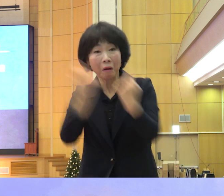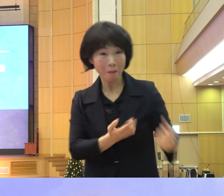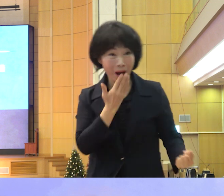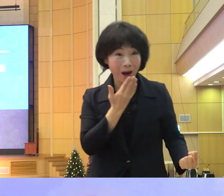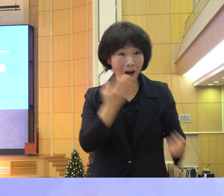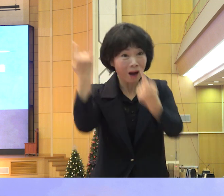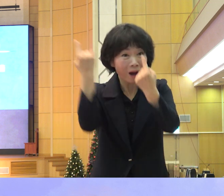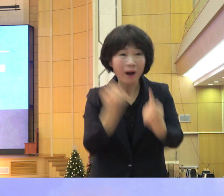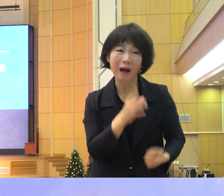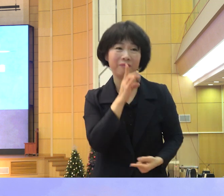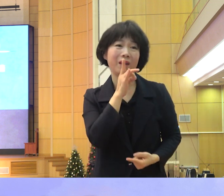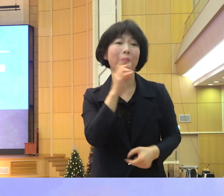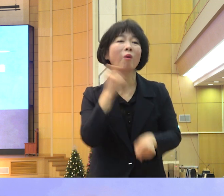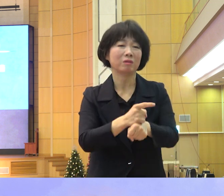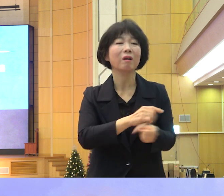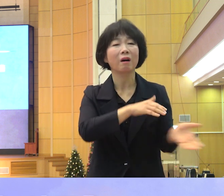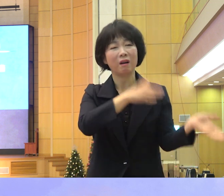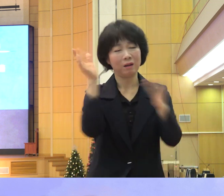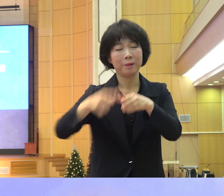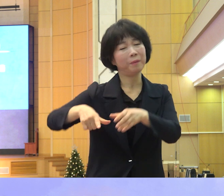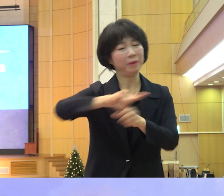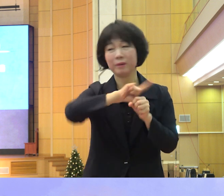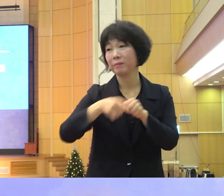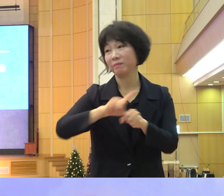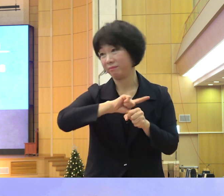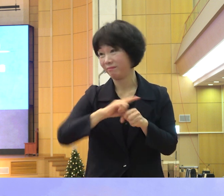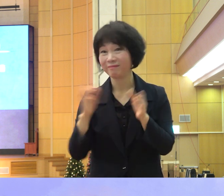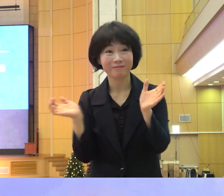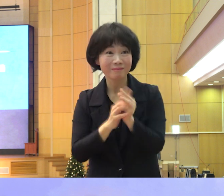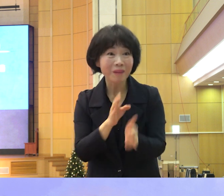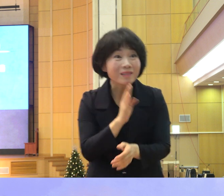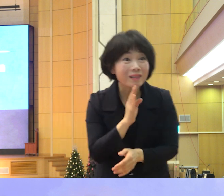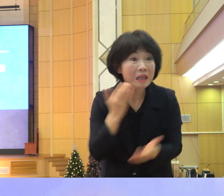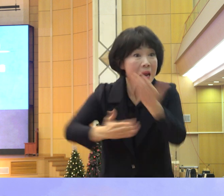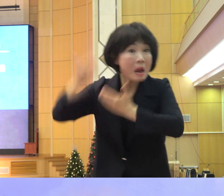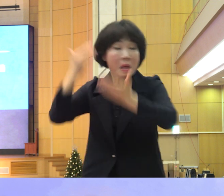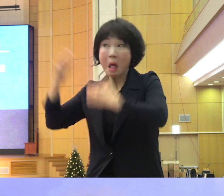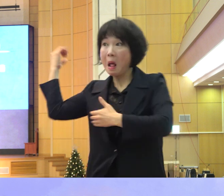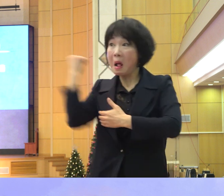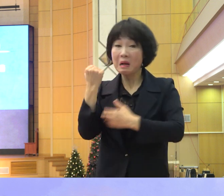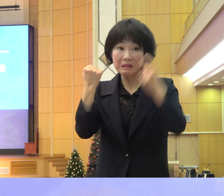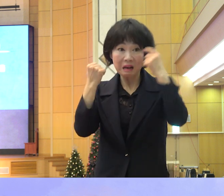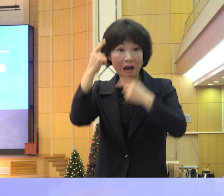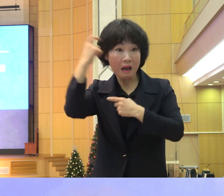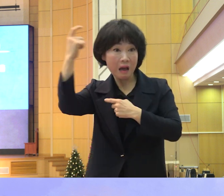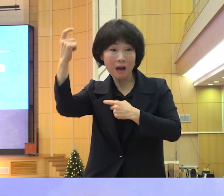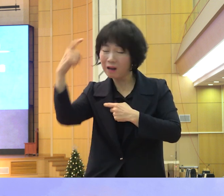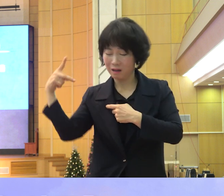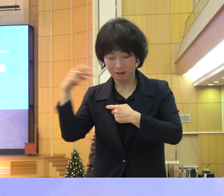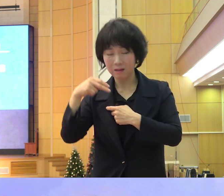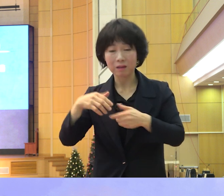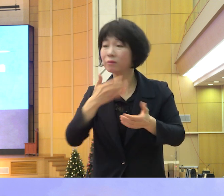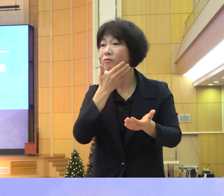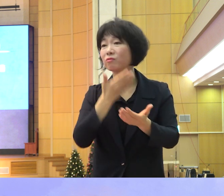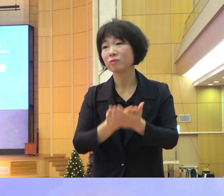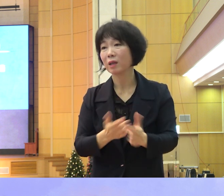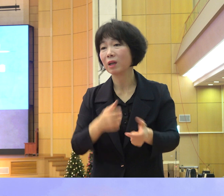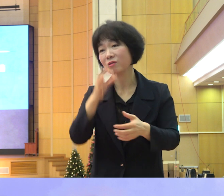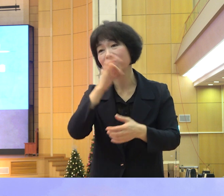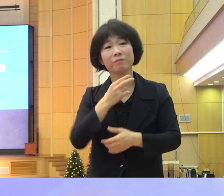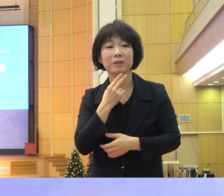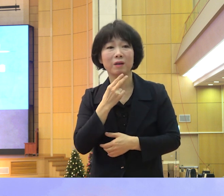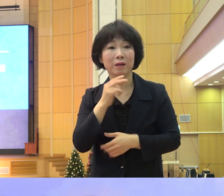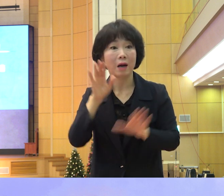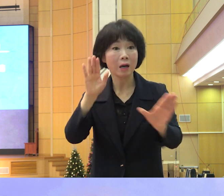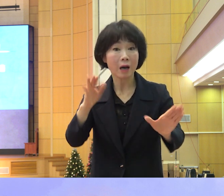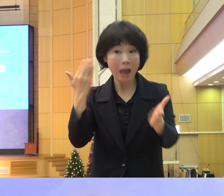그거 되지 않잖아요. 지나간 거 백날 생각해보면 소용이 없어요. 우리는